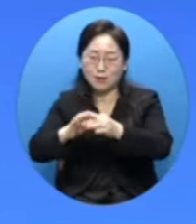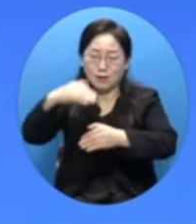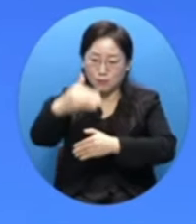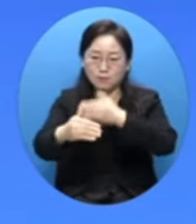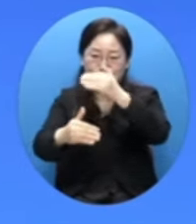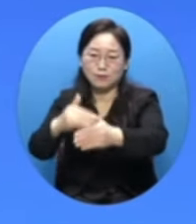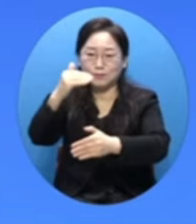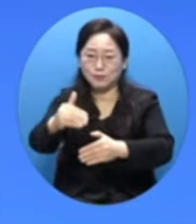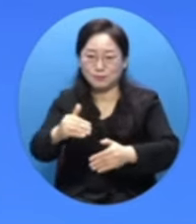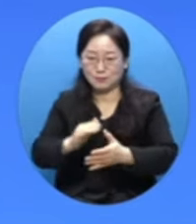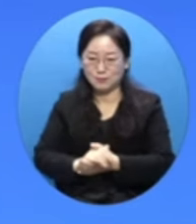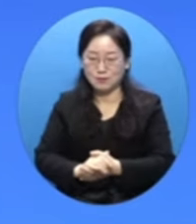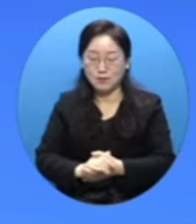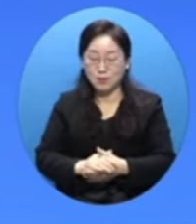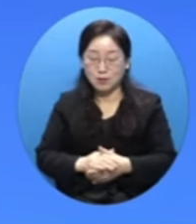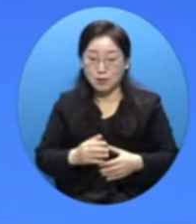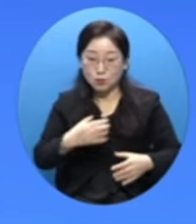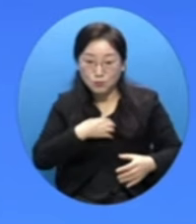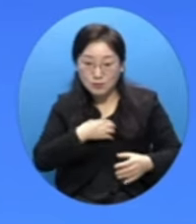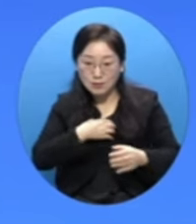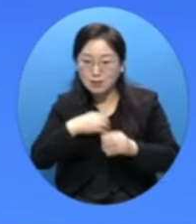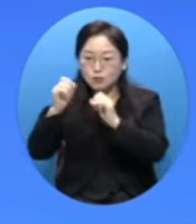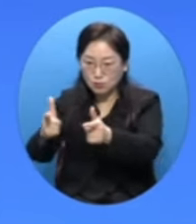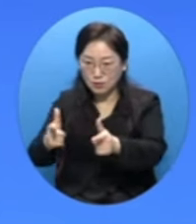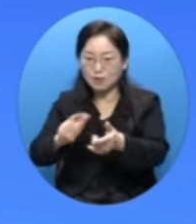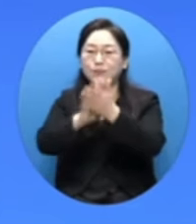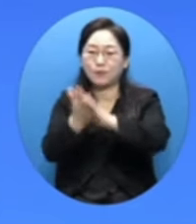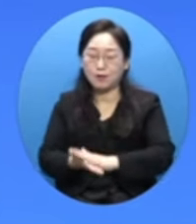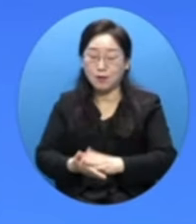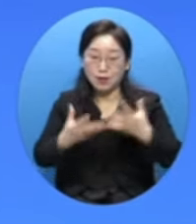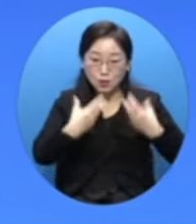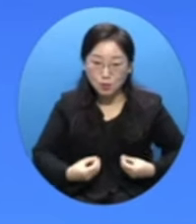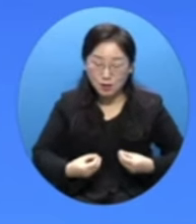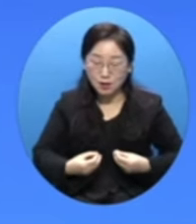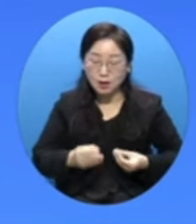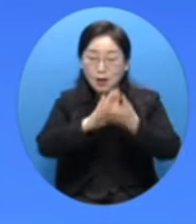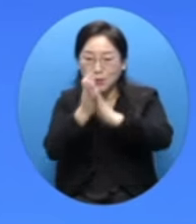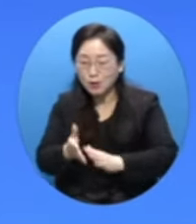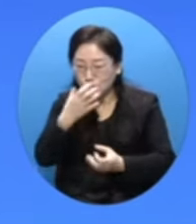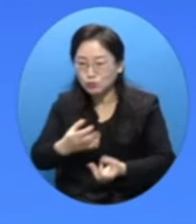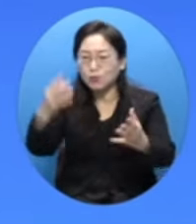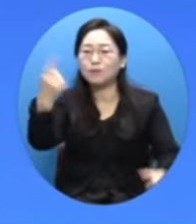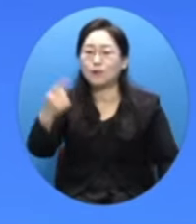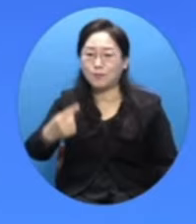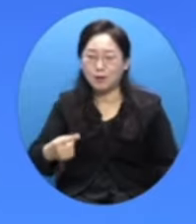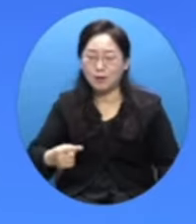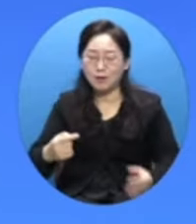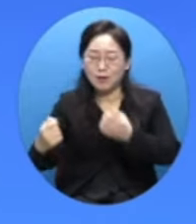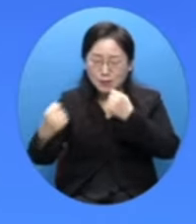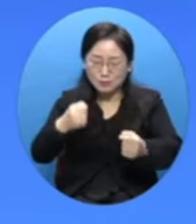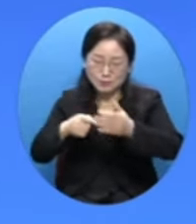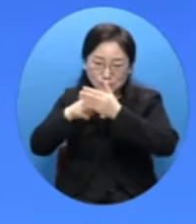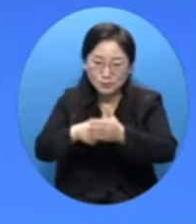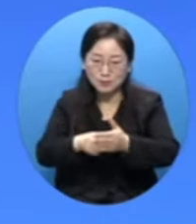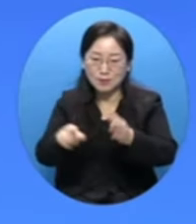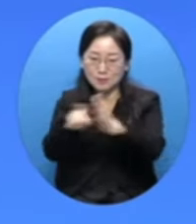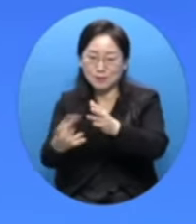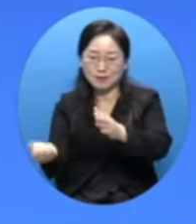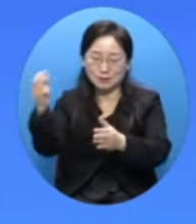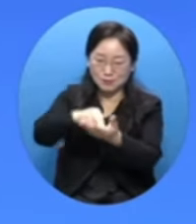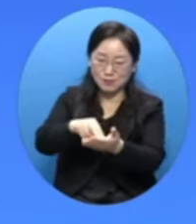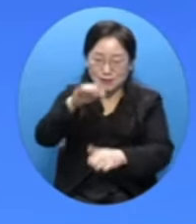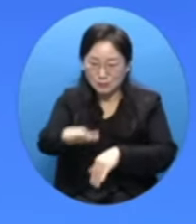것입니다. 위기는 기회입니다. 절망은 축복의 시작입니다. 모든 어려움 극복하고 믿음으로 일어나서 전진 또 전진